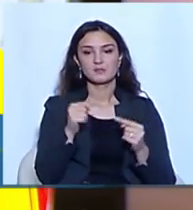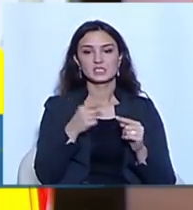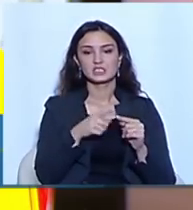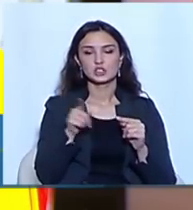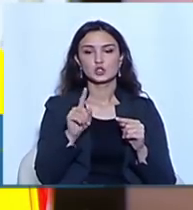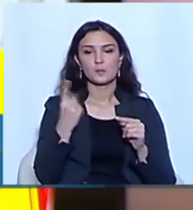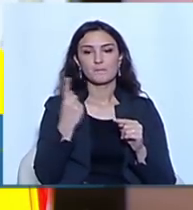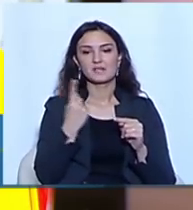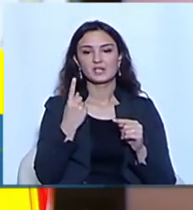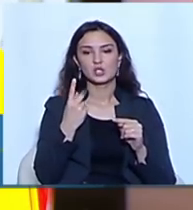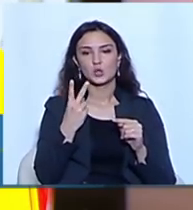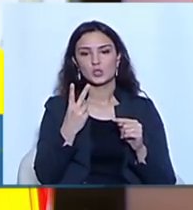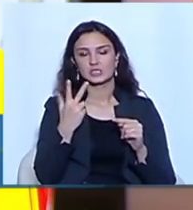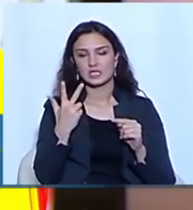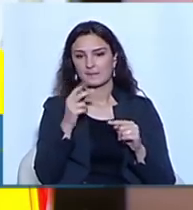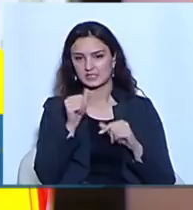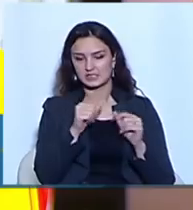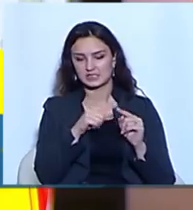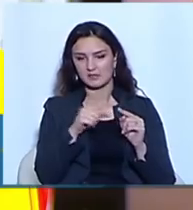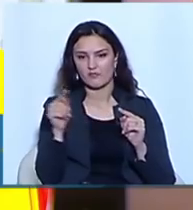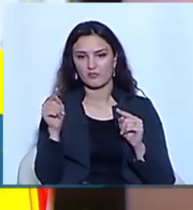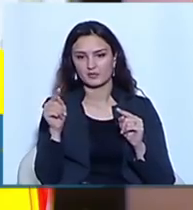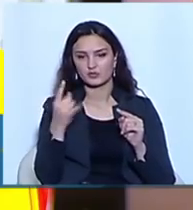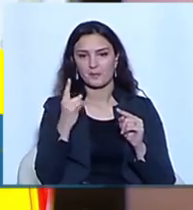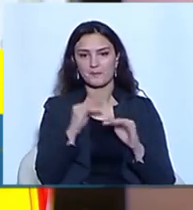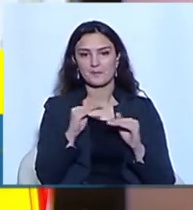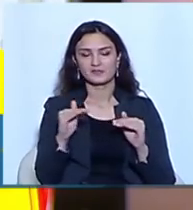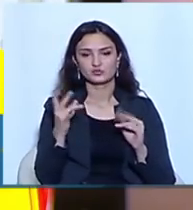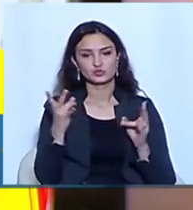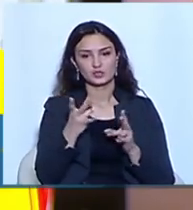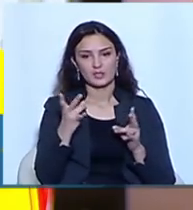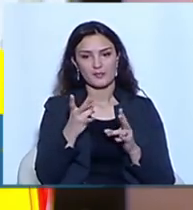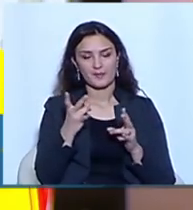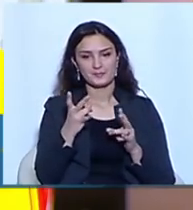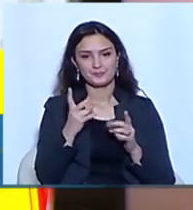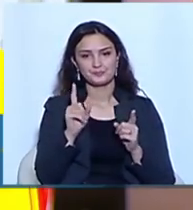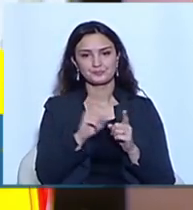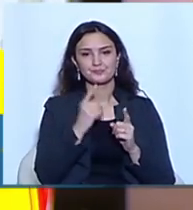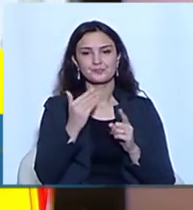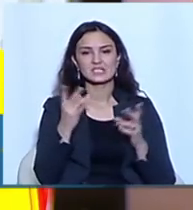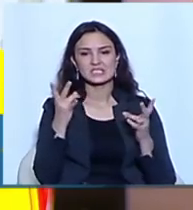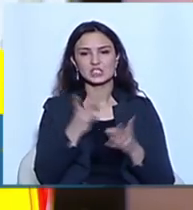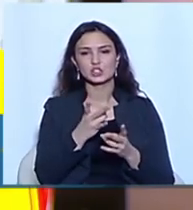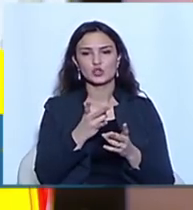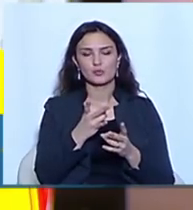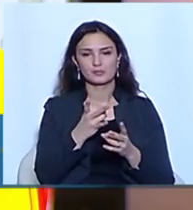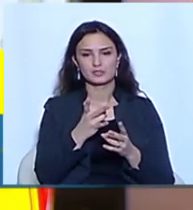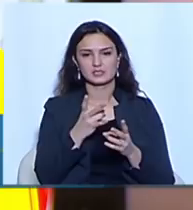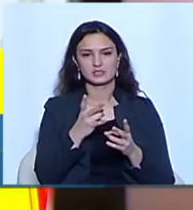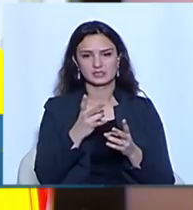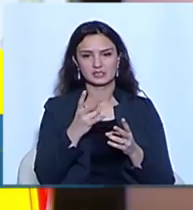ის რომ პირველი 2-3 წლის განმავლობაში ბავშვი ჭირდება აი ესეთი მისი საჭიროების